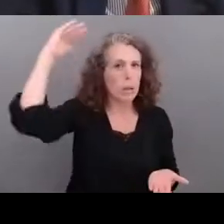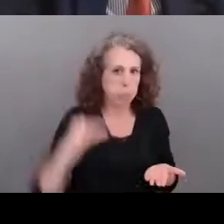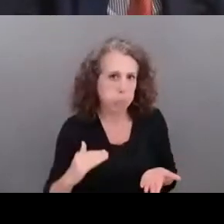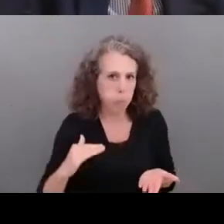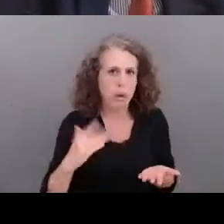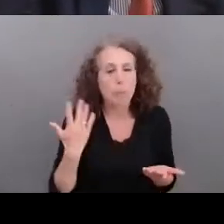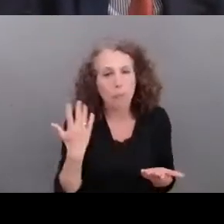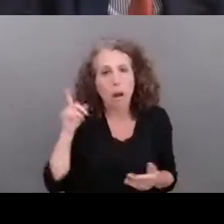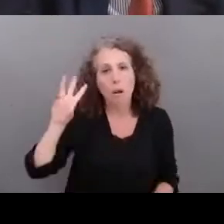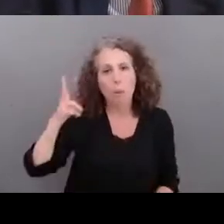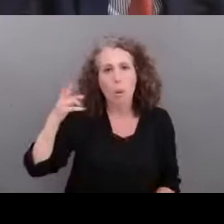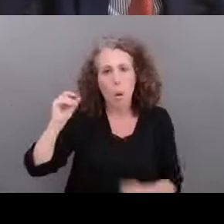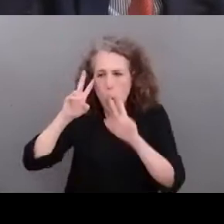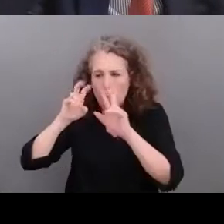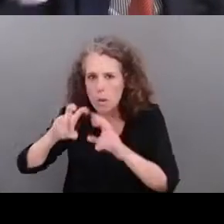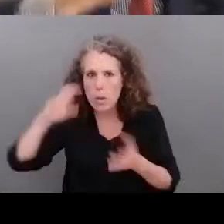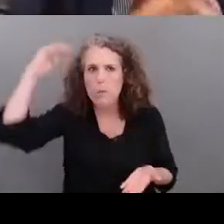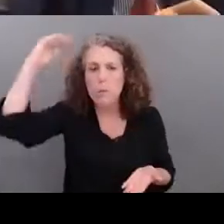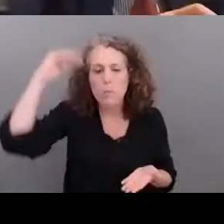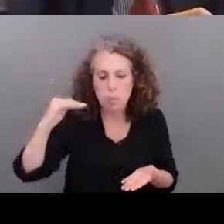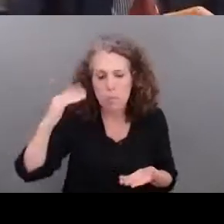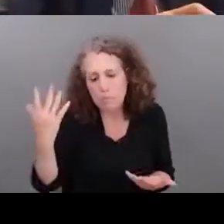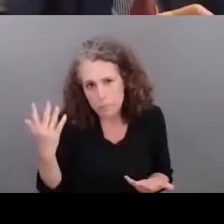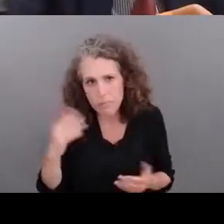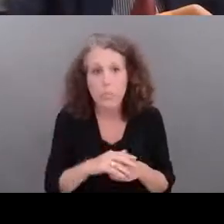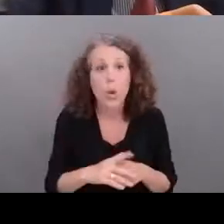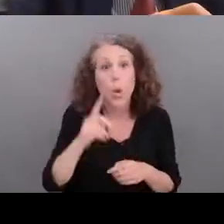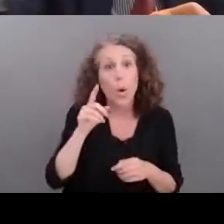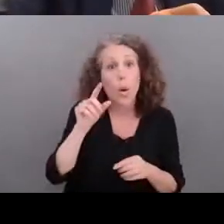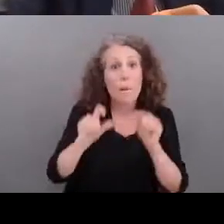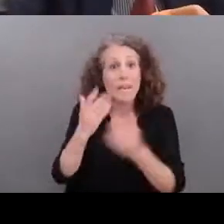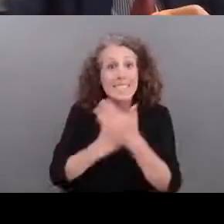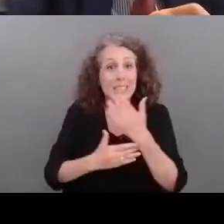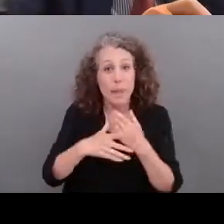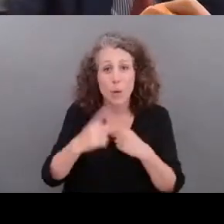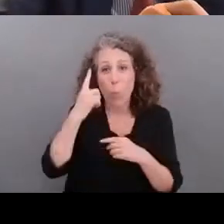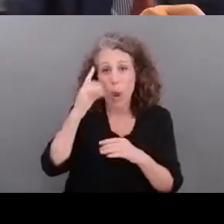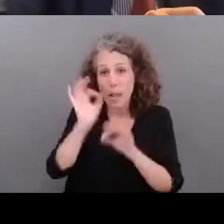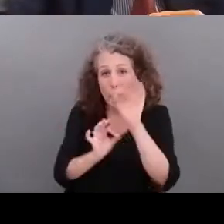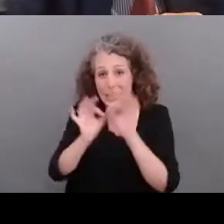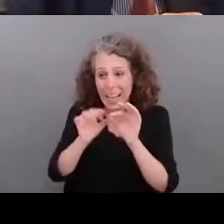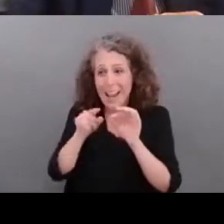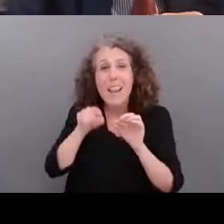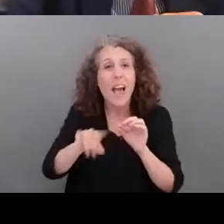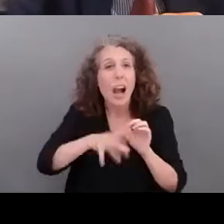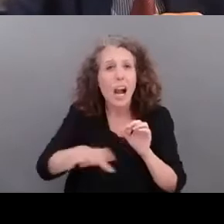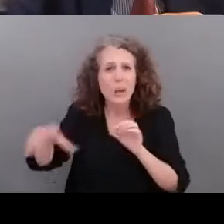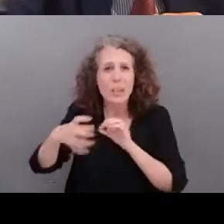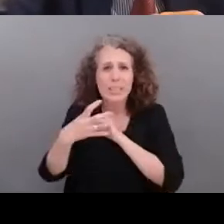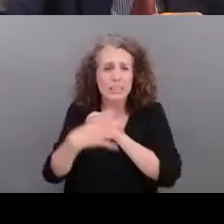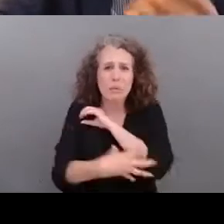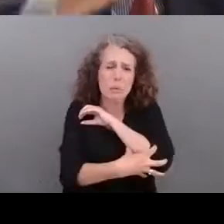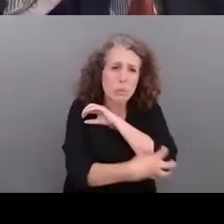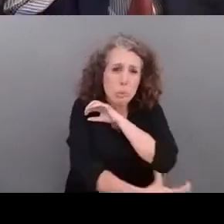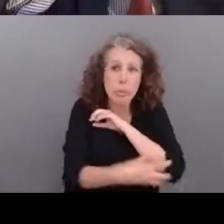qu'une partie. Et cela est dans un contexte où 1% des personnes en situation de handicap dans les pays à revenus faibles